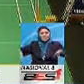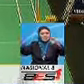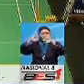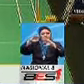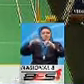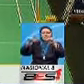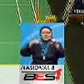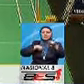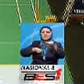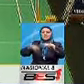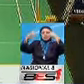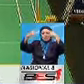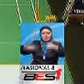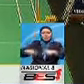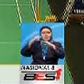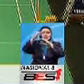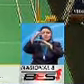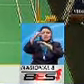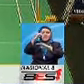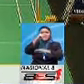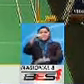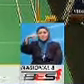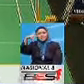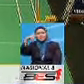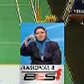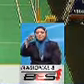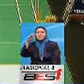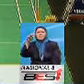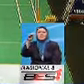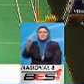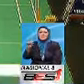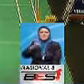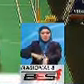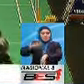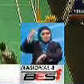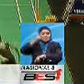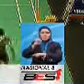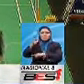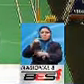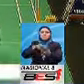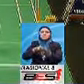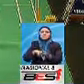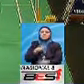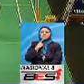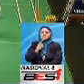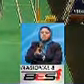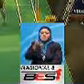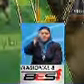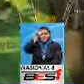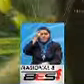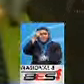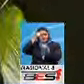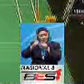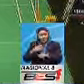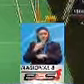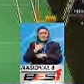emas buat kali pertama kemenangan ini juga paling manis Buat Iskandar kerana berjaya menebus kekalahannya kepada S Khan